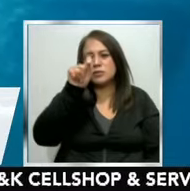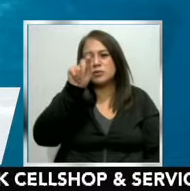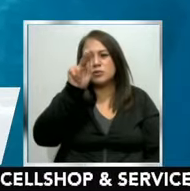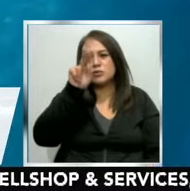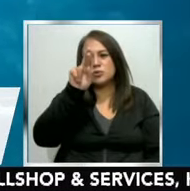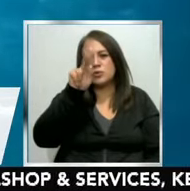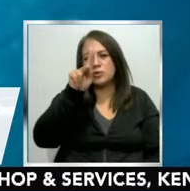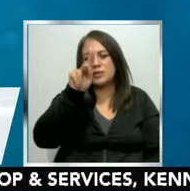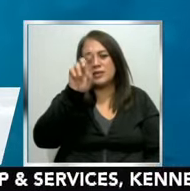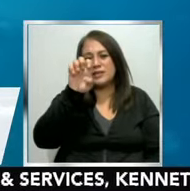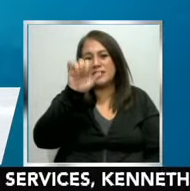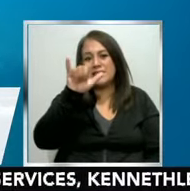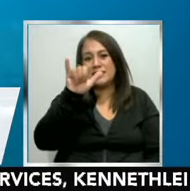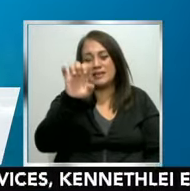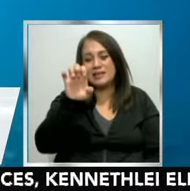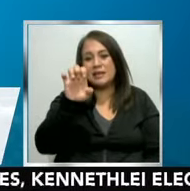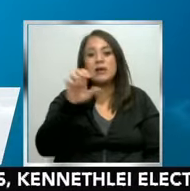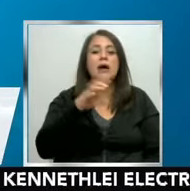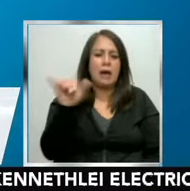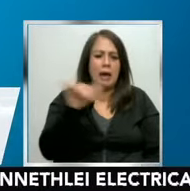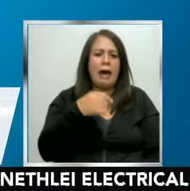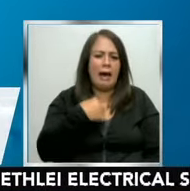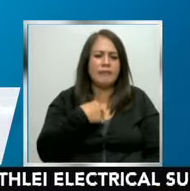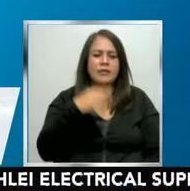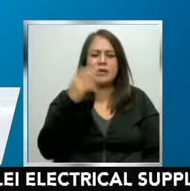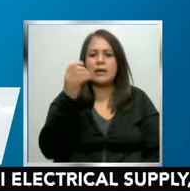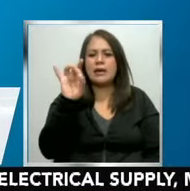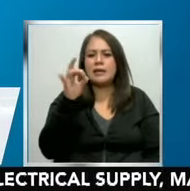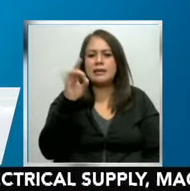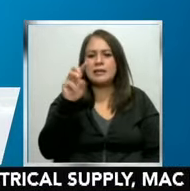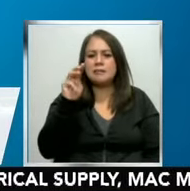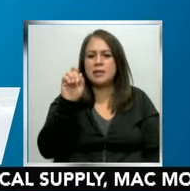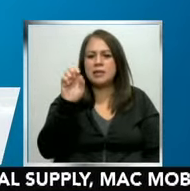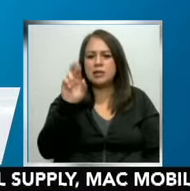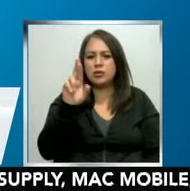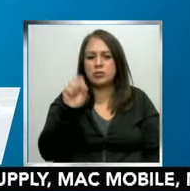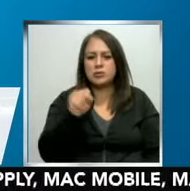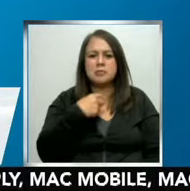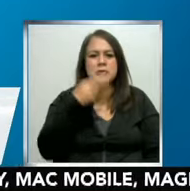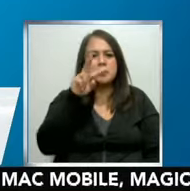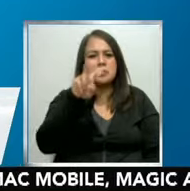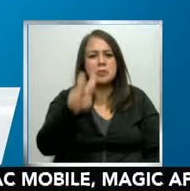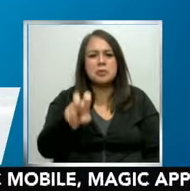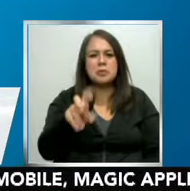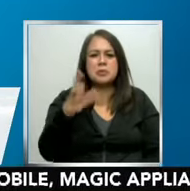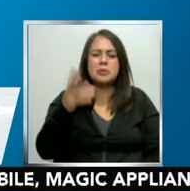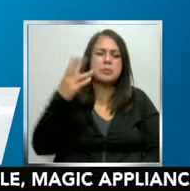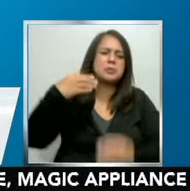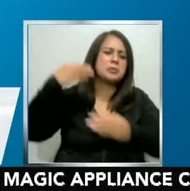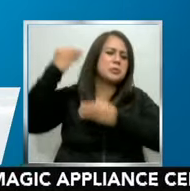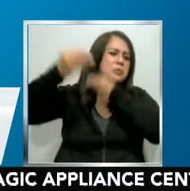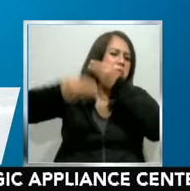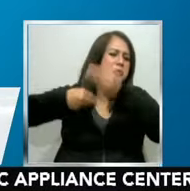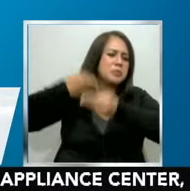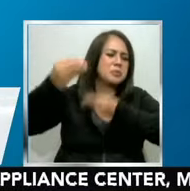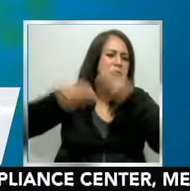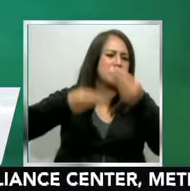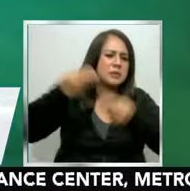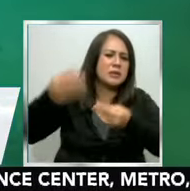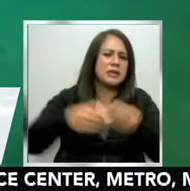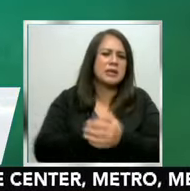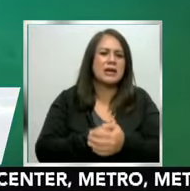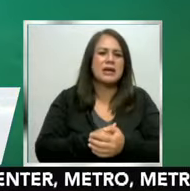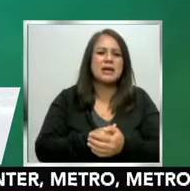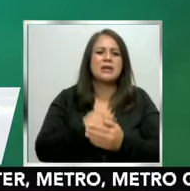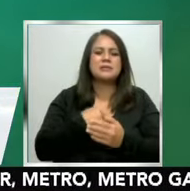Sa lalim na 18 meters, makikita na ang ilang kopya ng historical artifacts tulad ng Enes Castle.